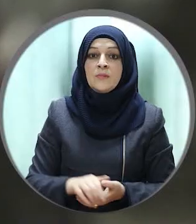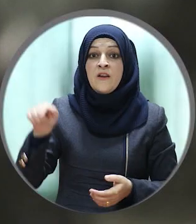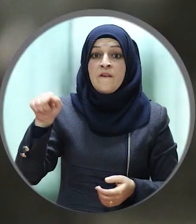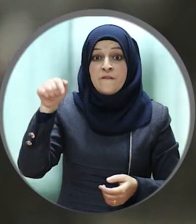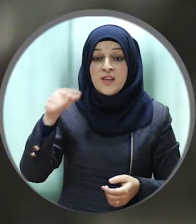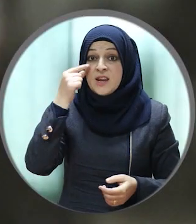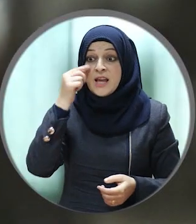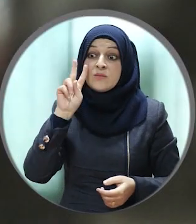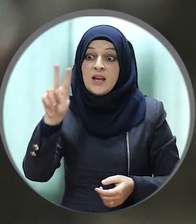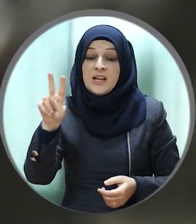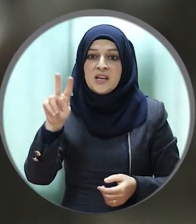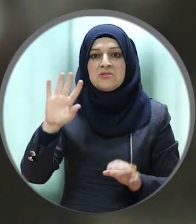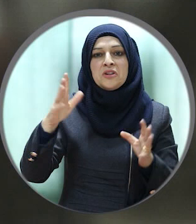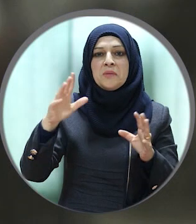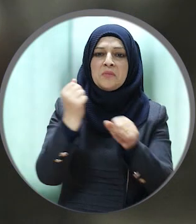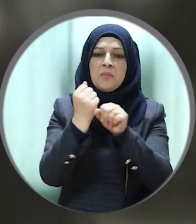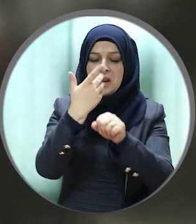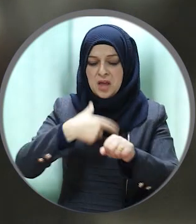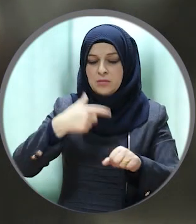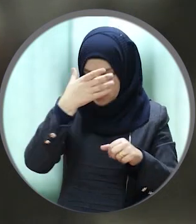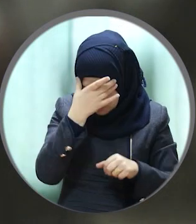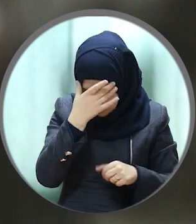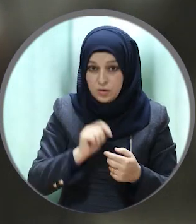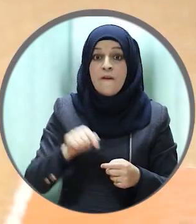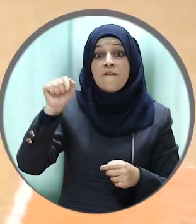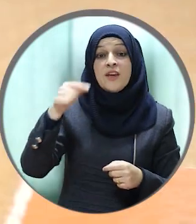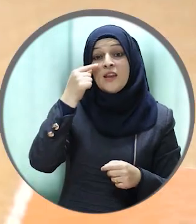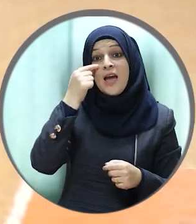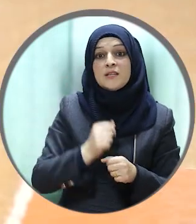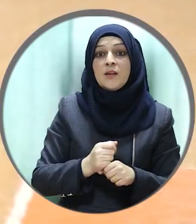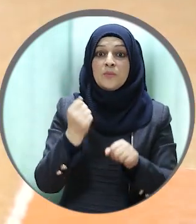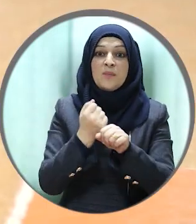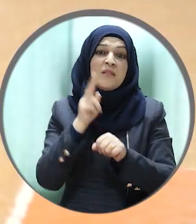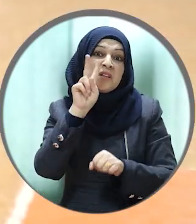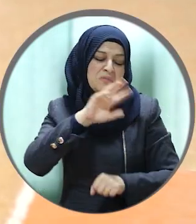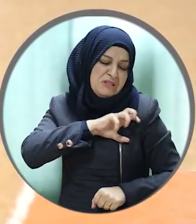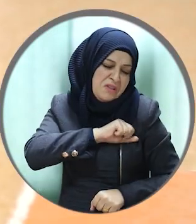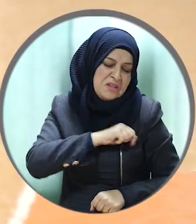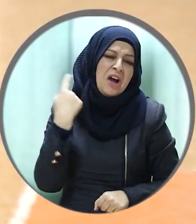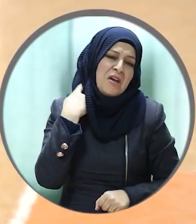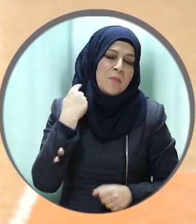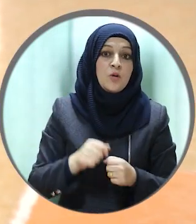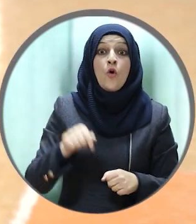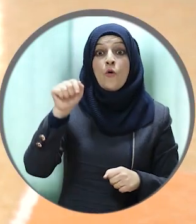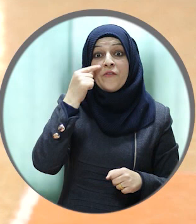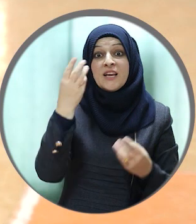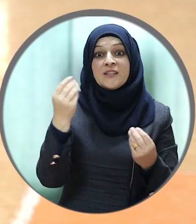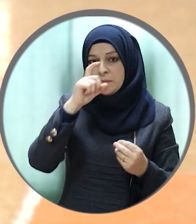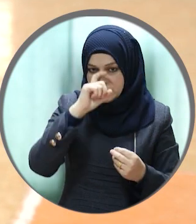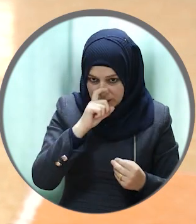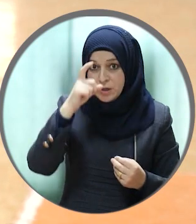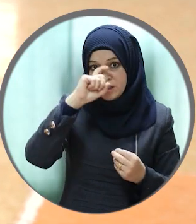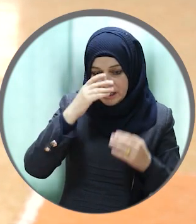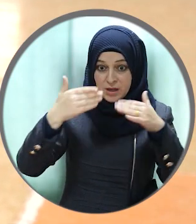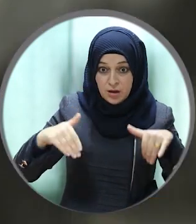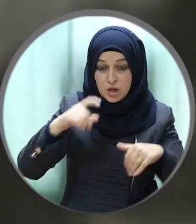في ناس نظرتها إليك لحالها ممكن أنها تشلك تخليك دلك قاعد في البيت، وفي ناس يعني بتطلع عليك بعين الشفقة، وفي ناس